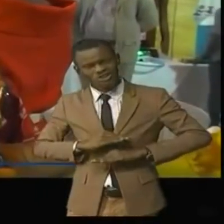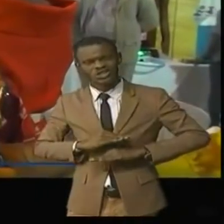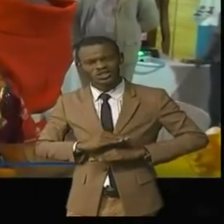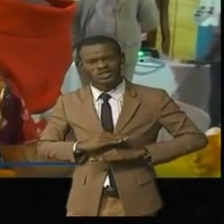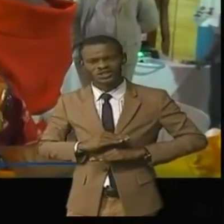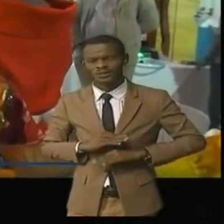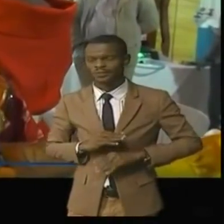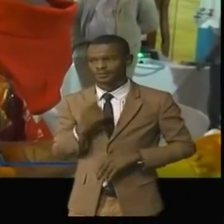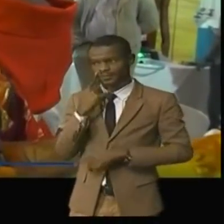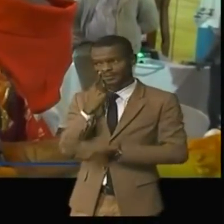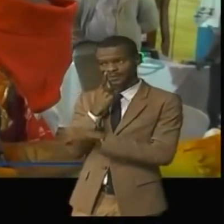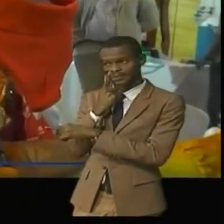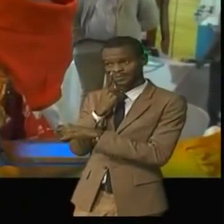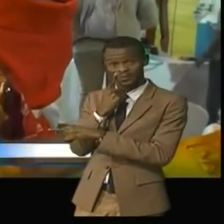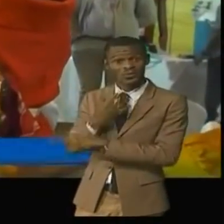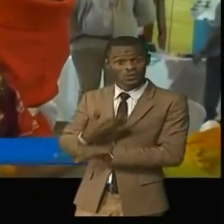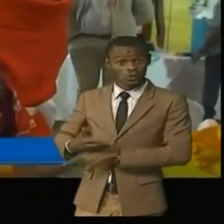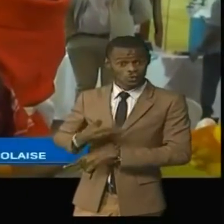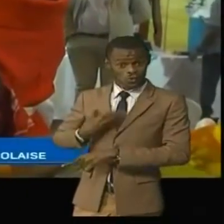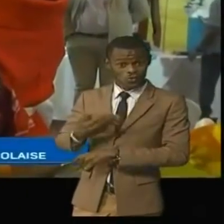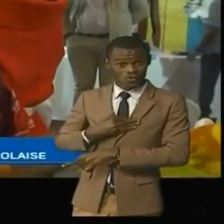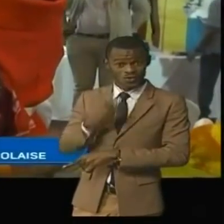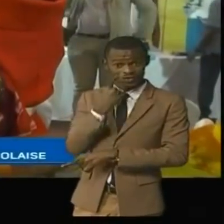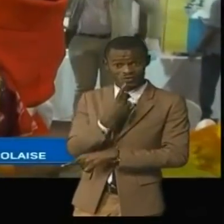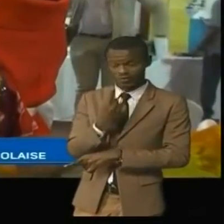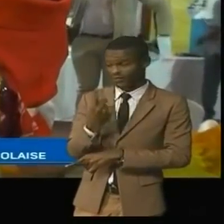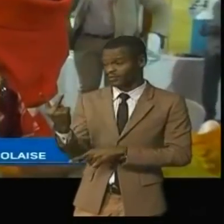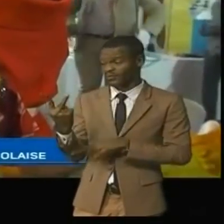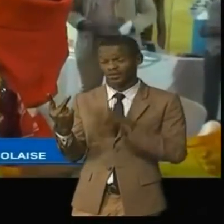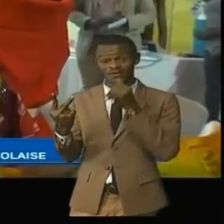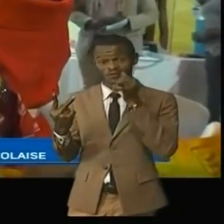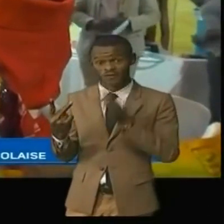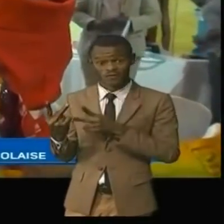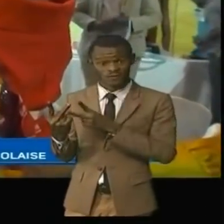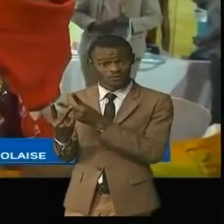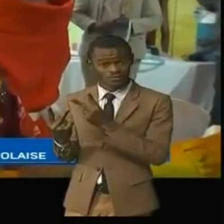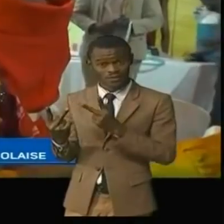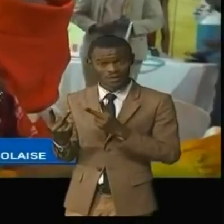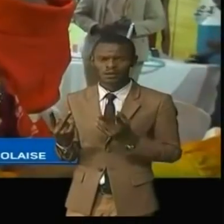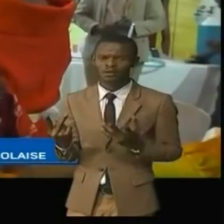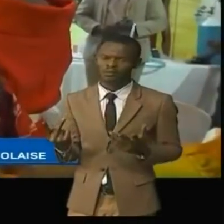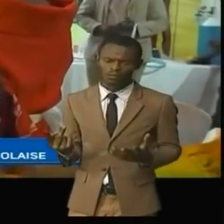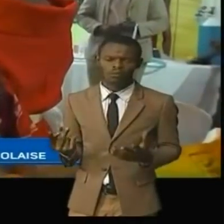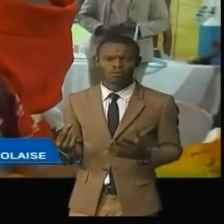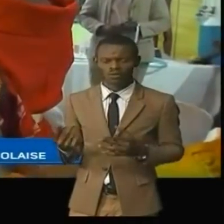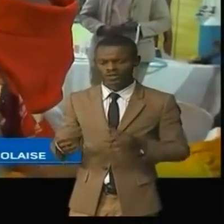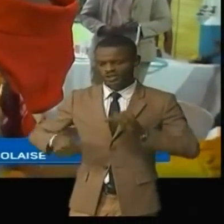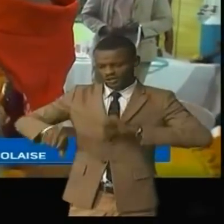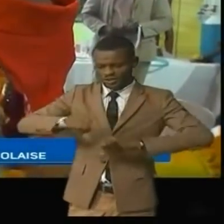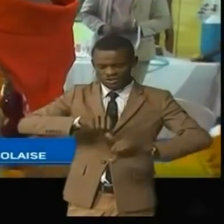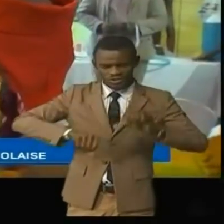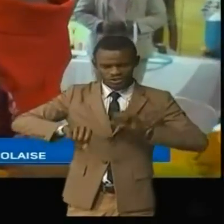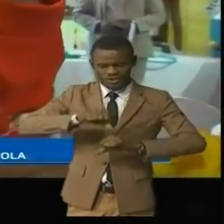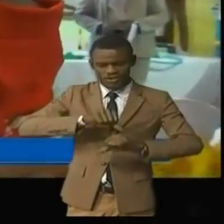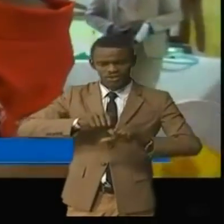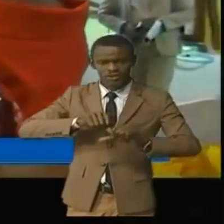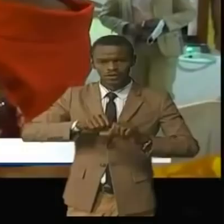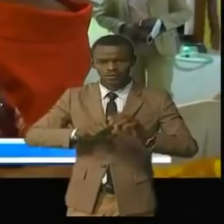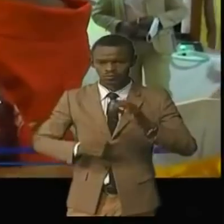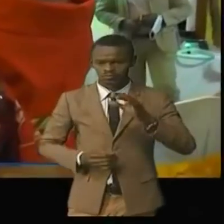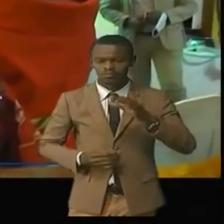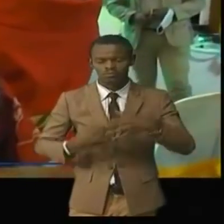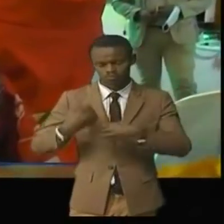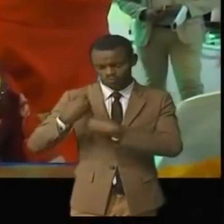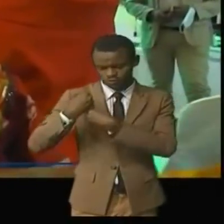dames ont ramené la science au niveau des communautés pour transformer la vie, pour apporter un plus dans